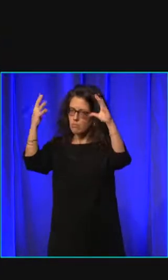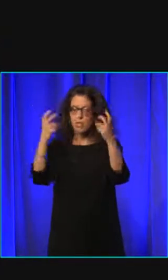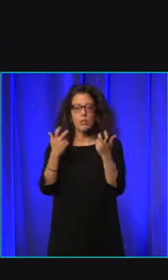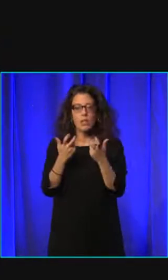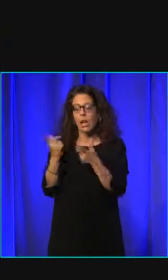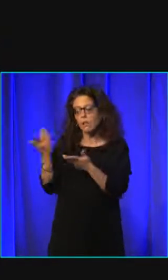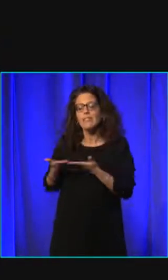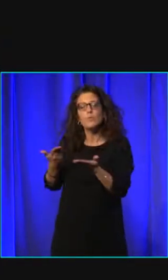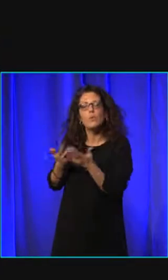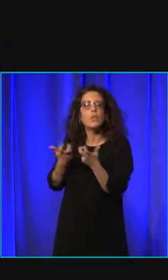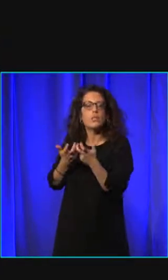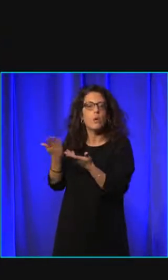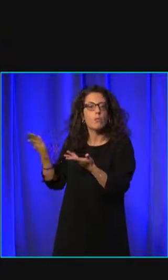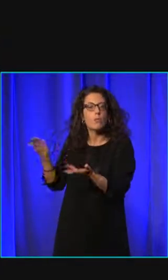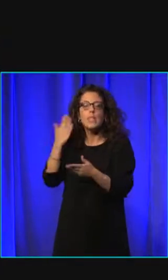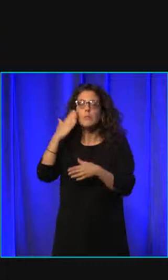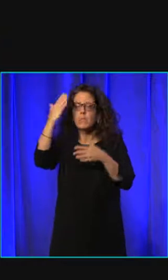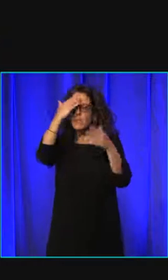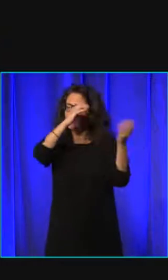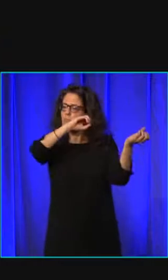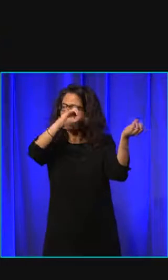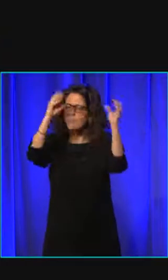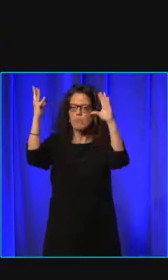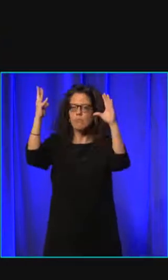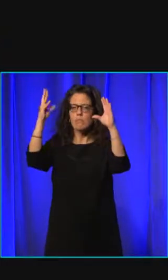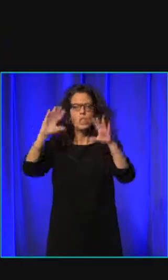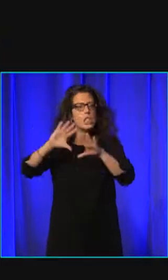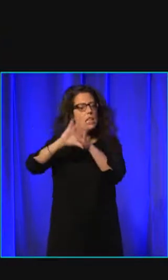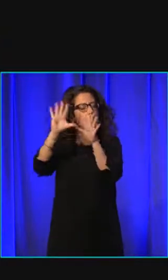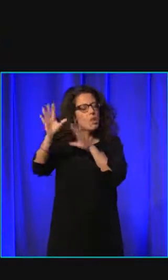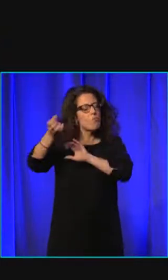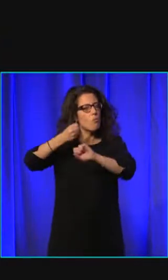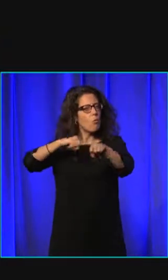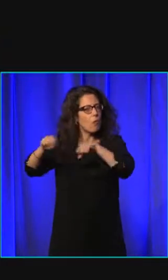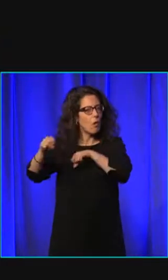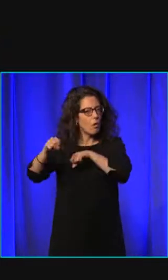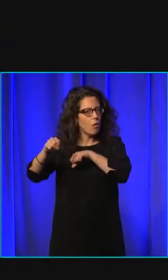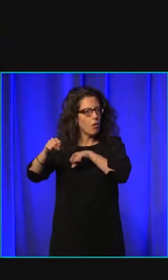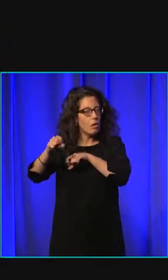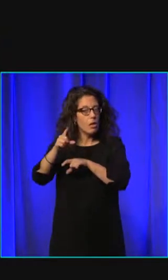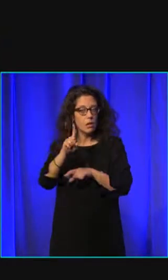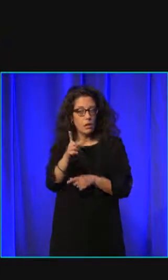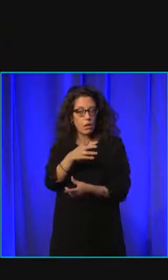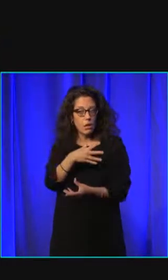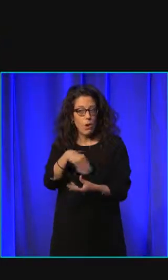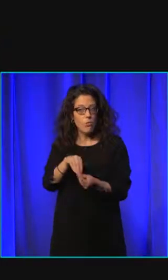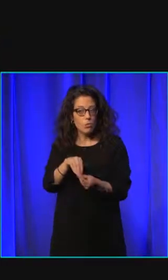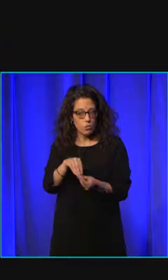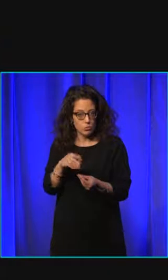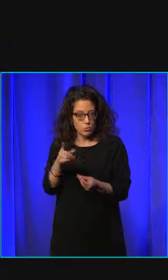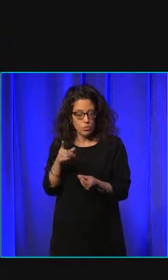ce cas, lorsqu'on imagine dans sa tête une image du mouvement et qu'on accompagne cette